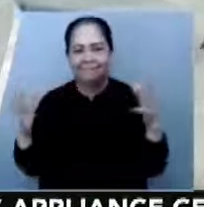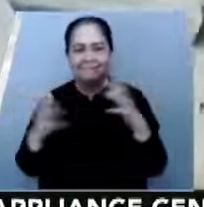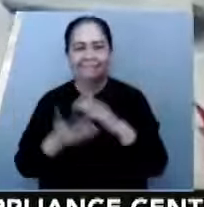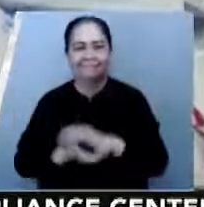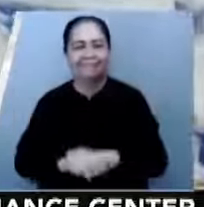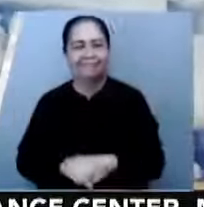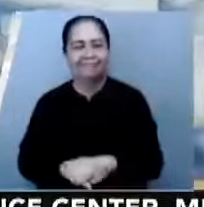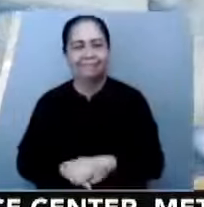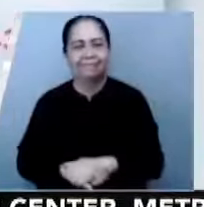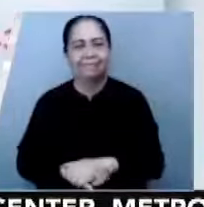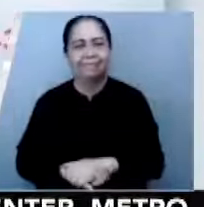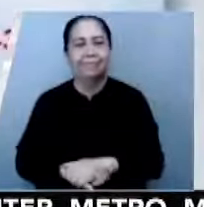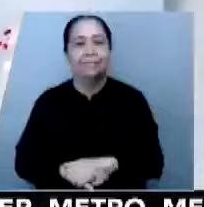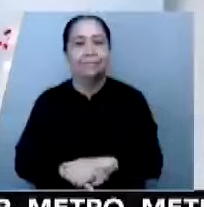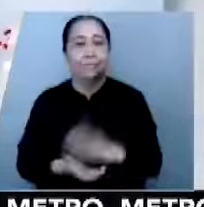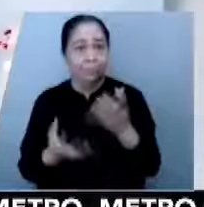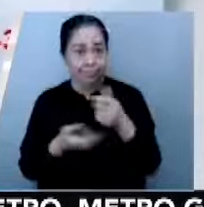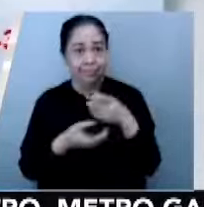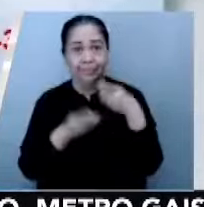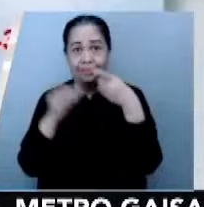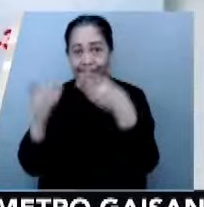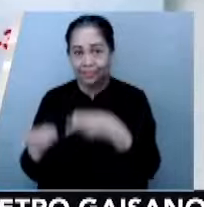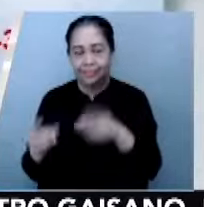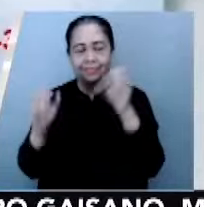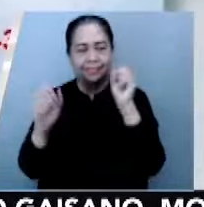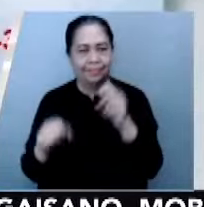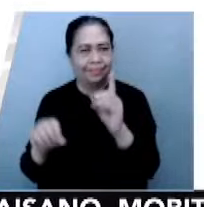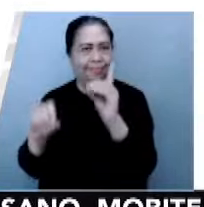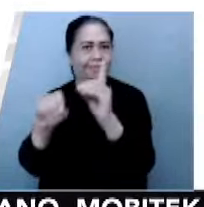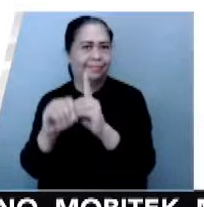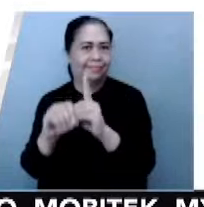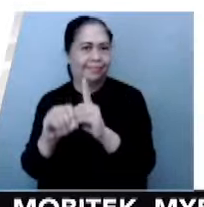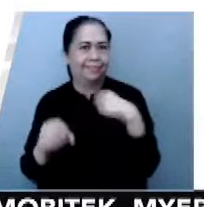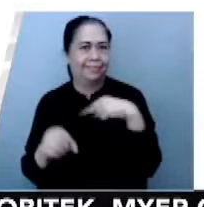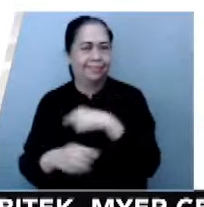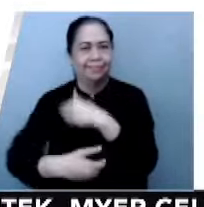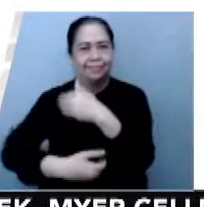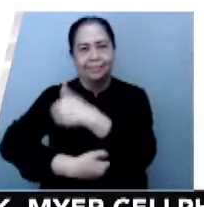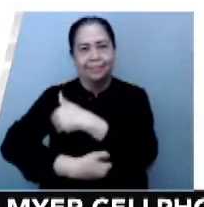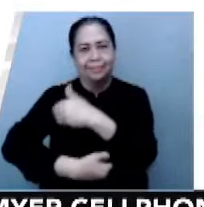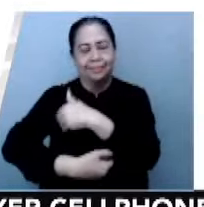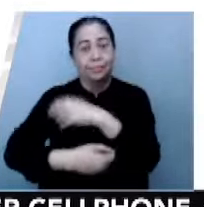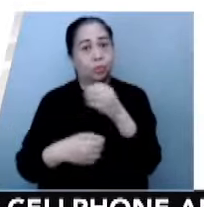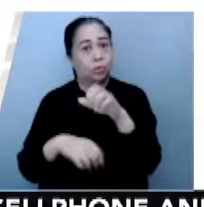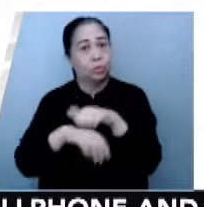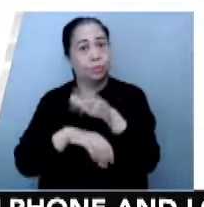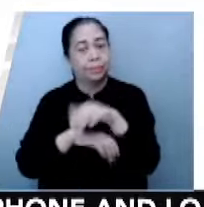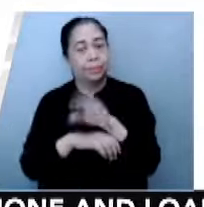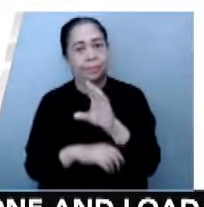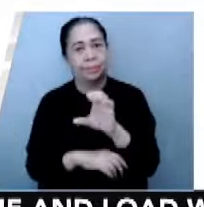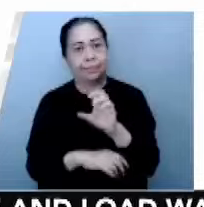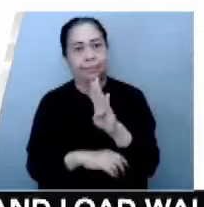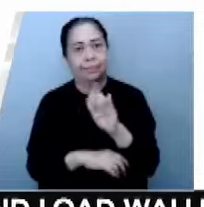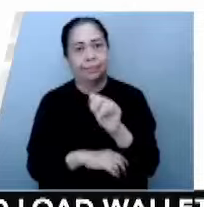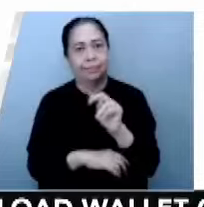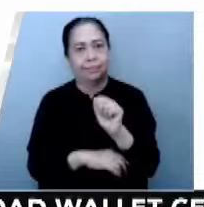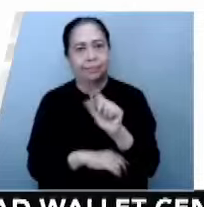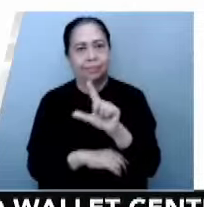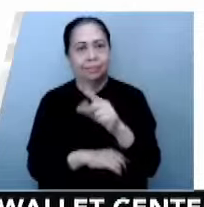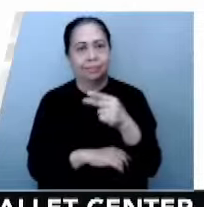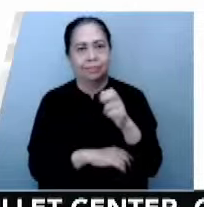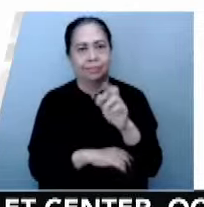Sa mga nais mag-donate, maaaring magdeposito sa aming bank accounts o magpadala sa Cebuana Luwilier. Pwede